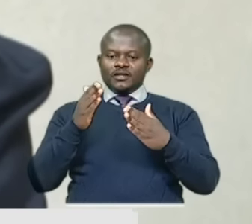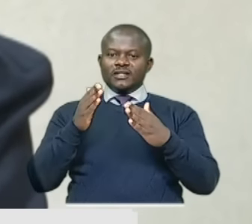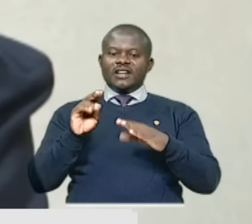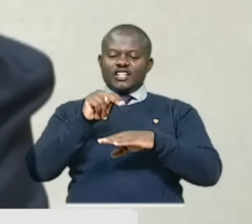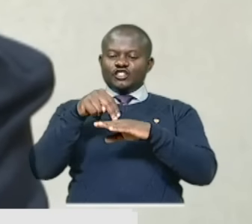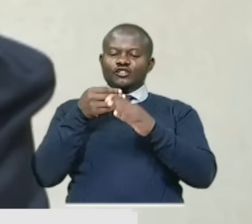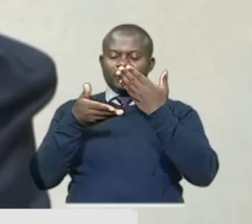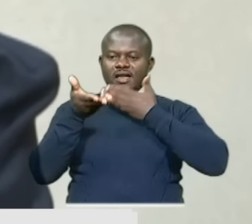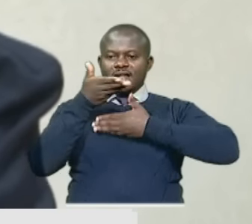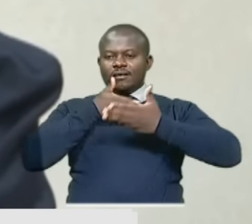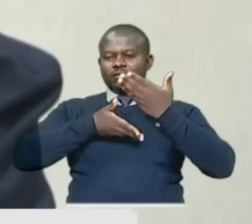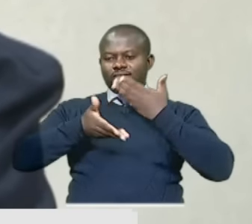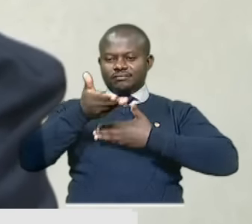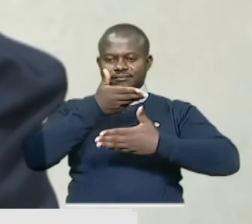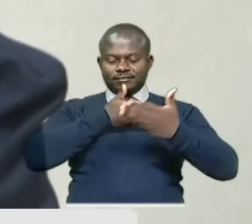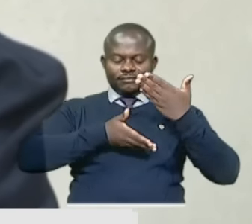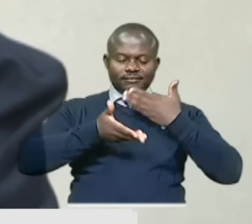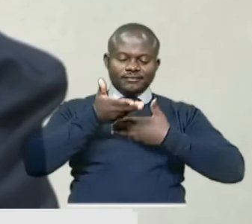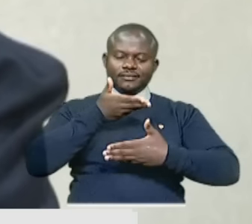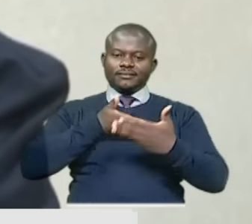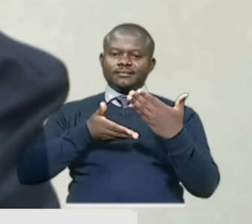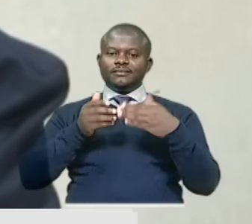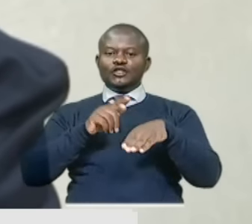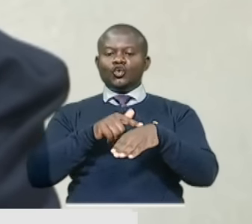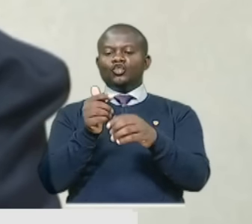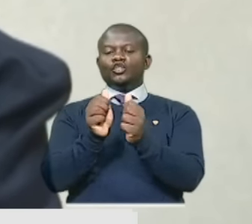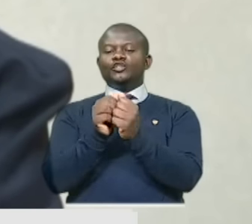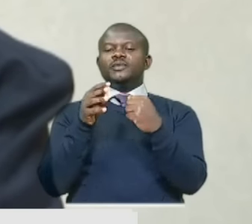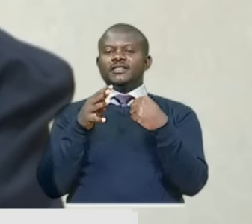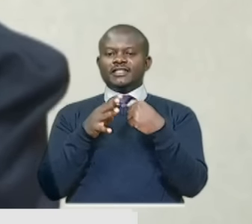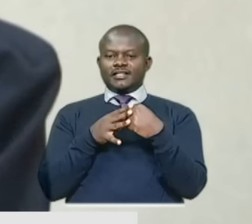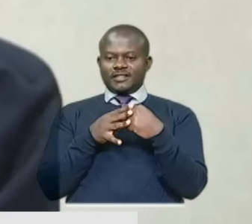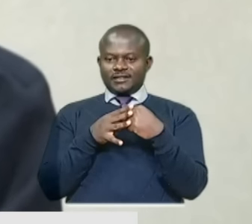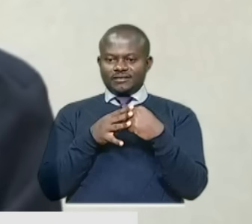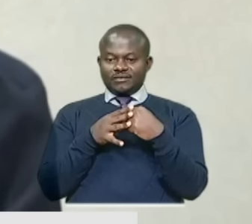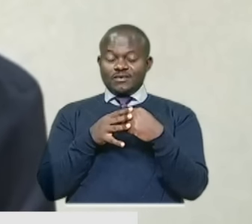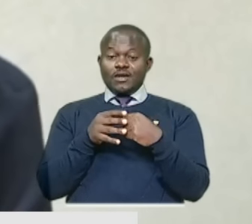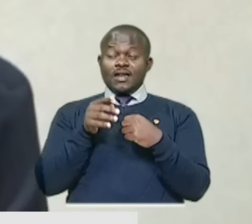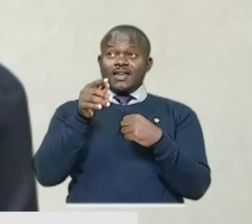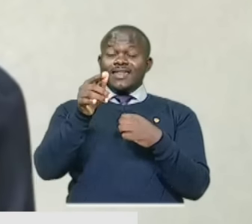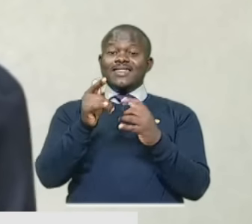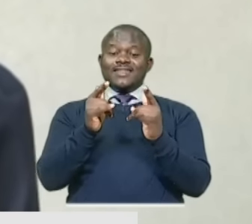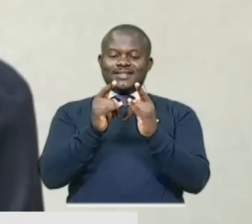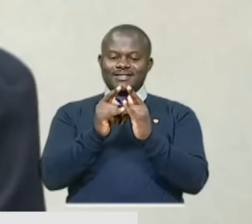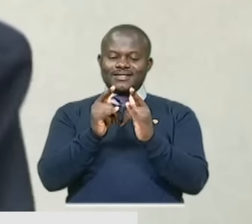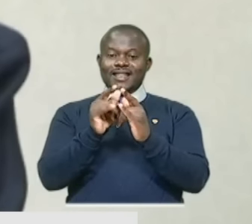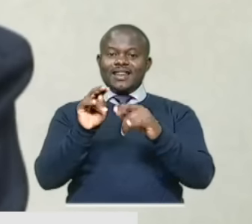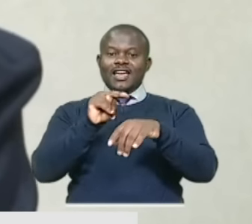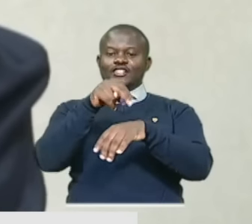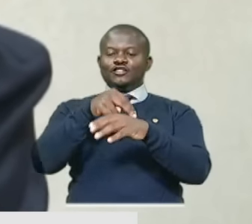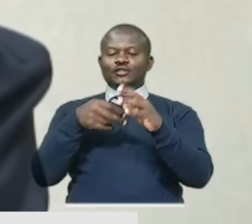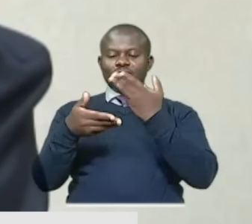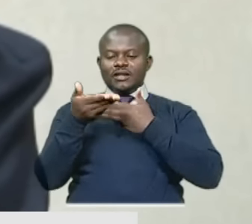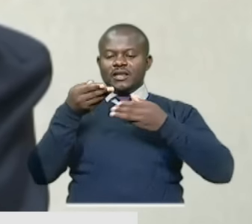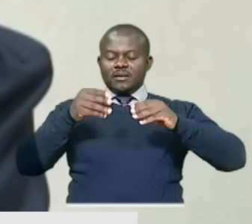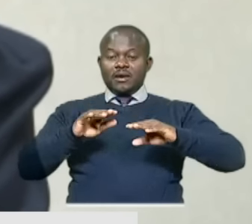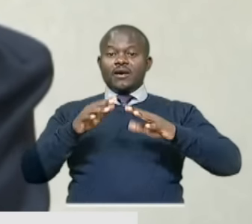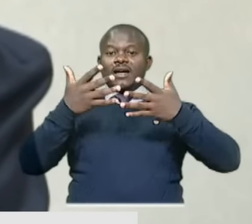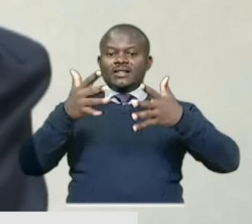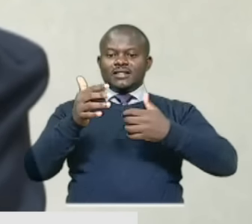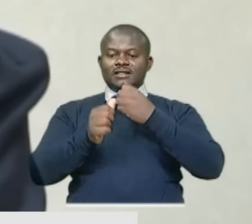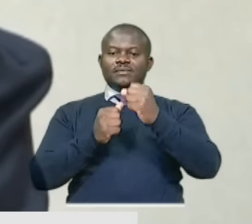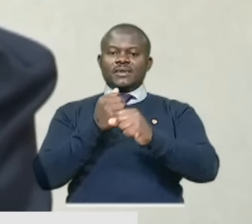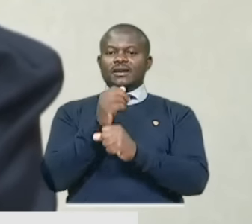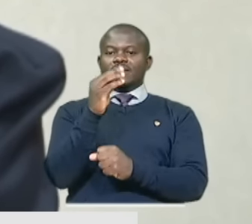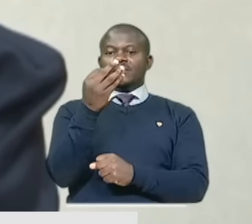yuko mbere na mbere ni umushyikirano uje hashize imyaka 30 habaye genocide